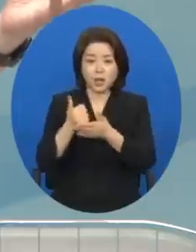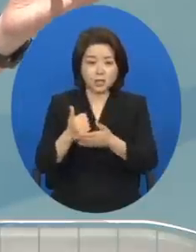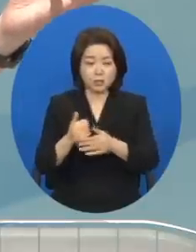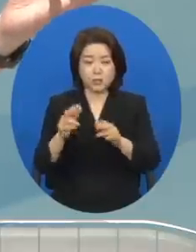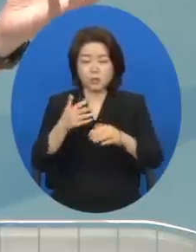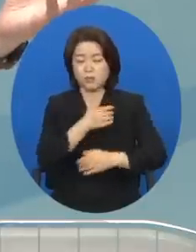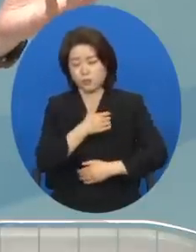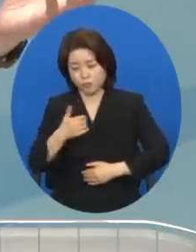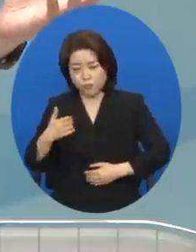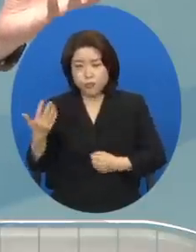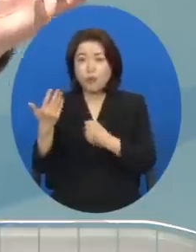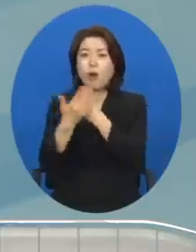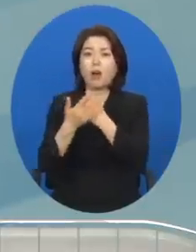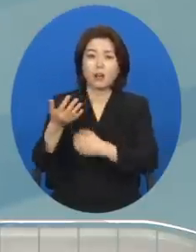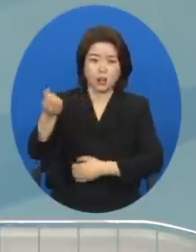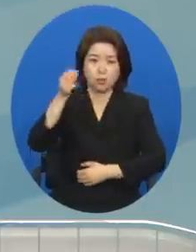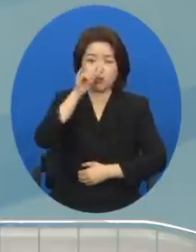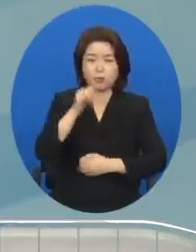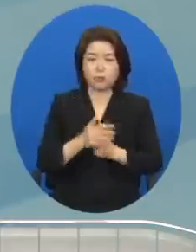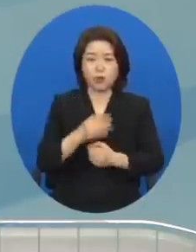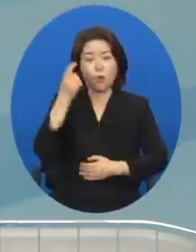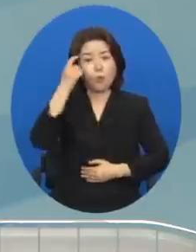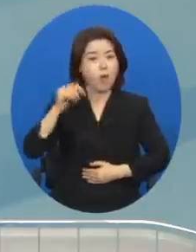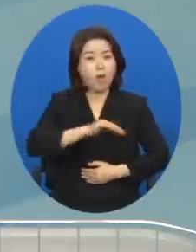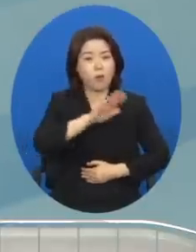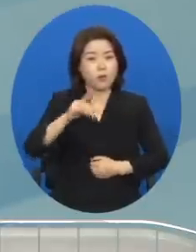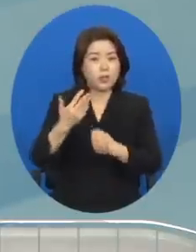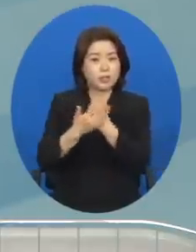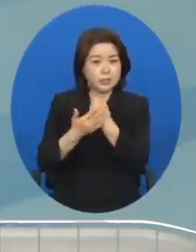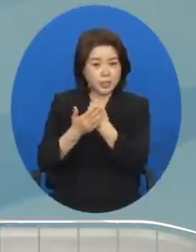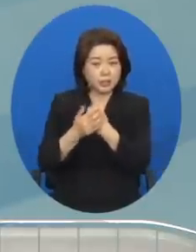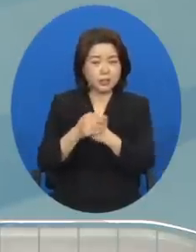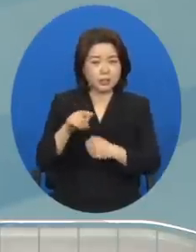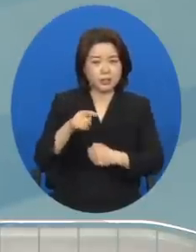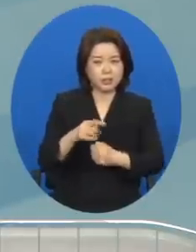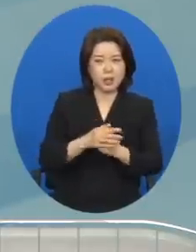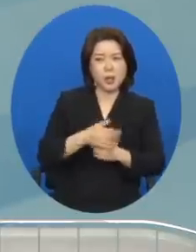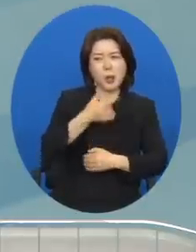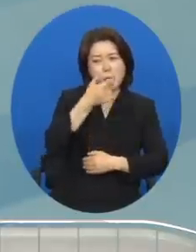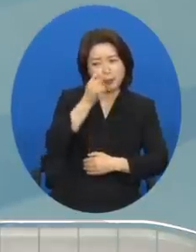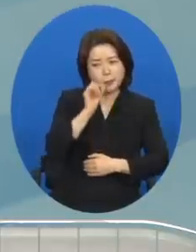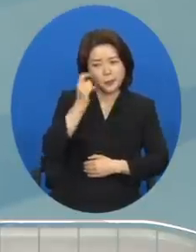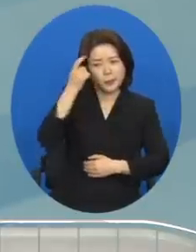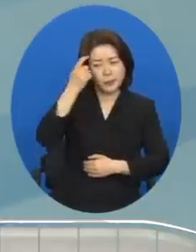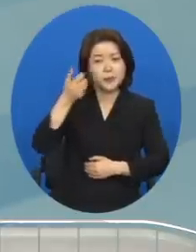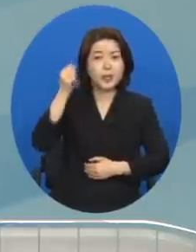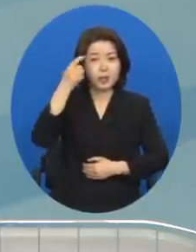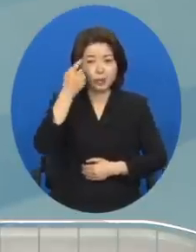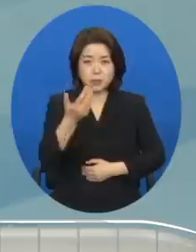풍성하신 분이에요. 그런데 왜 우리는 은혜를 그렇게 부족하게 여기죠?